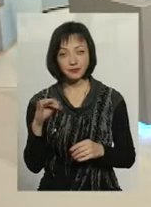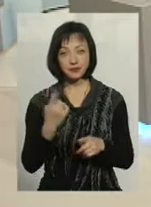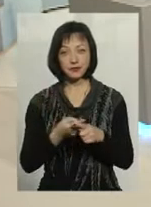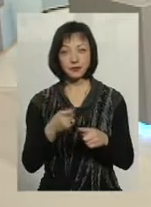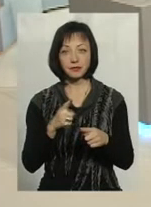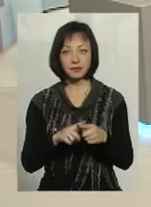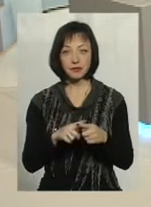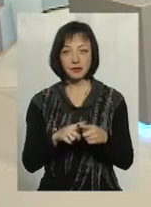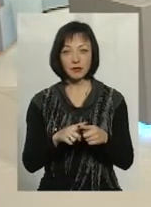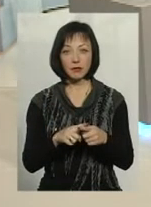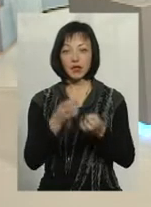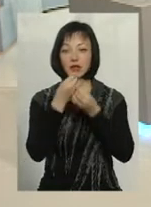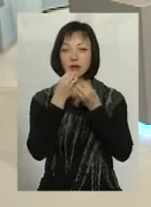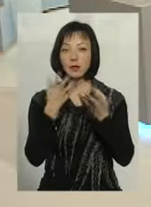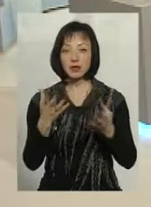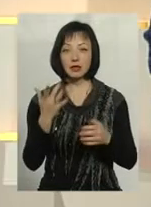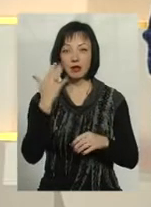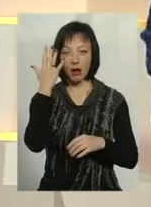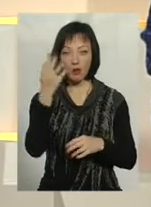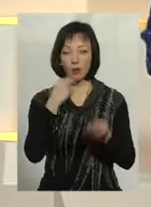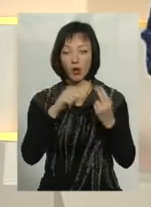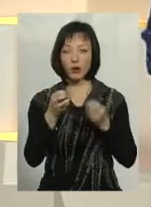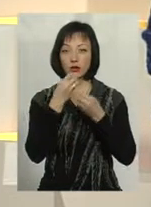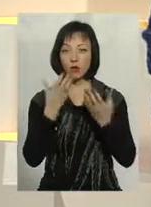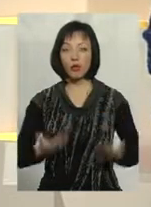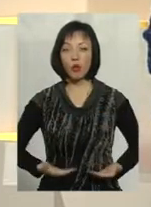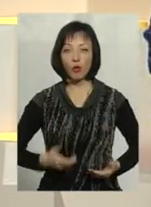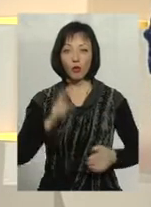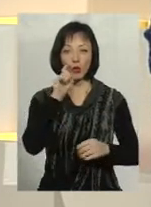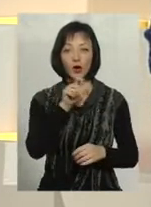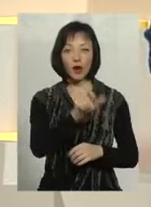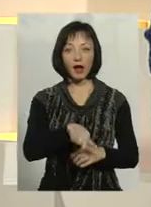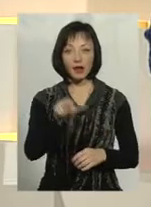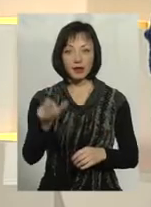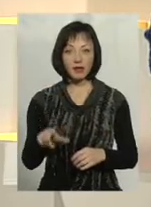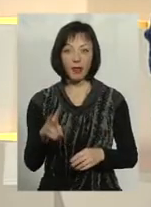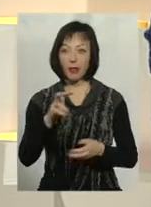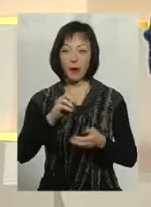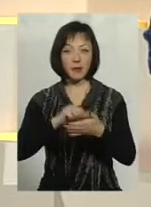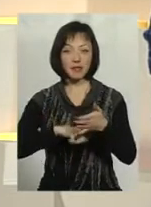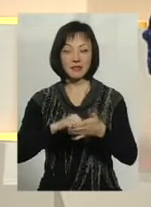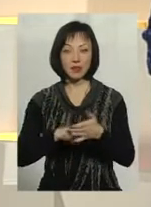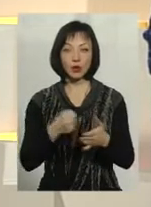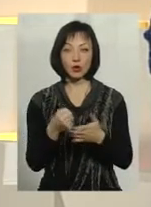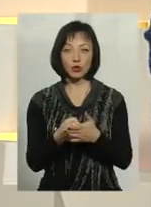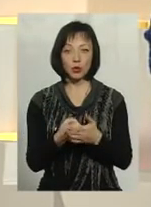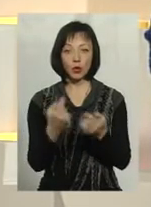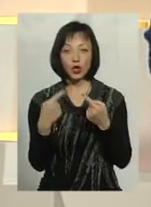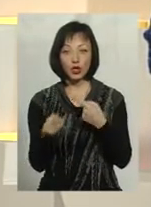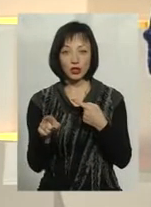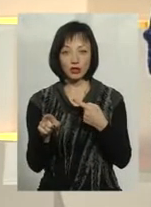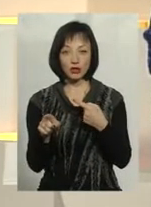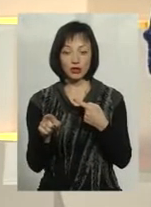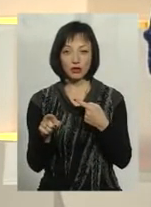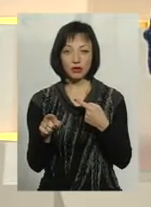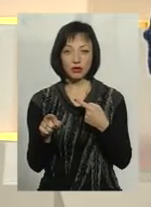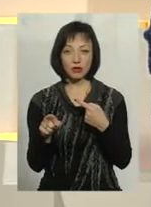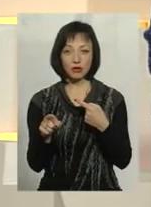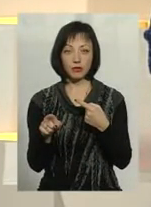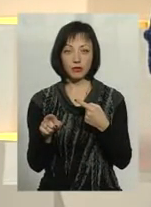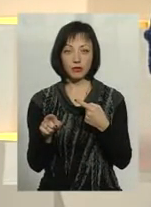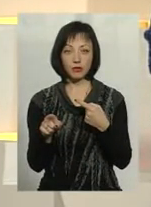для підприємств, має 2,5. Якщо раніше вартість землі метр квадратного була 66, то це не суттєво було, але коли сьогодні 300 гривень, то